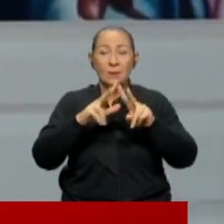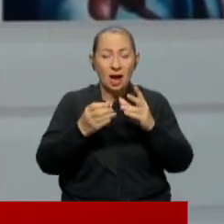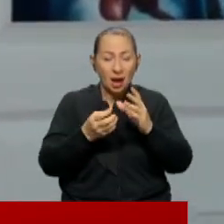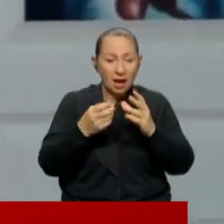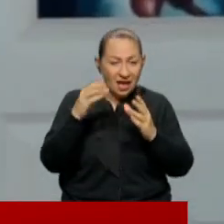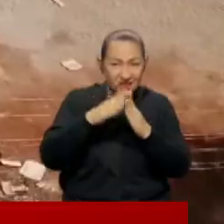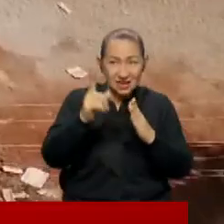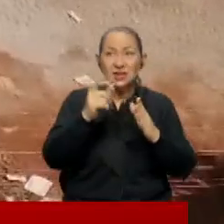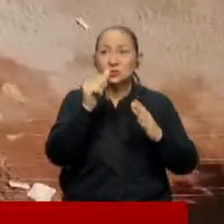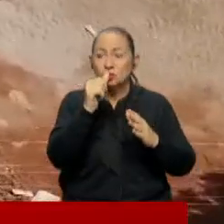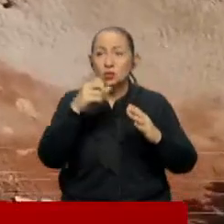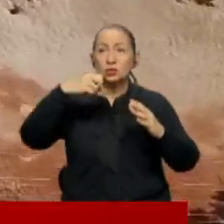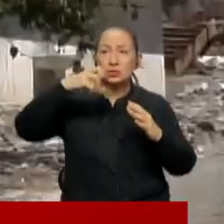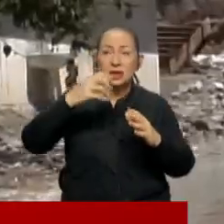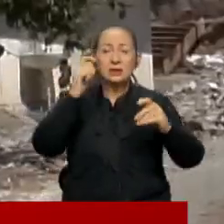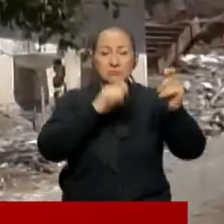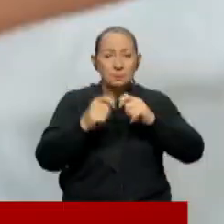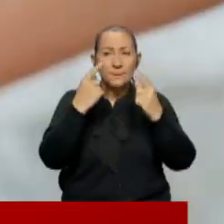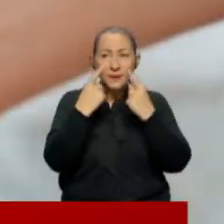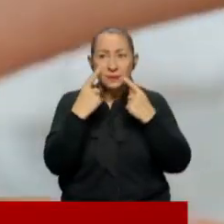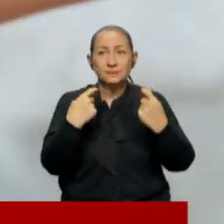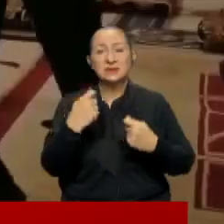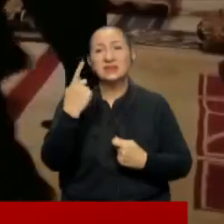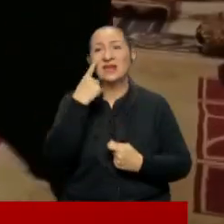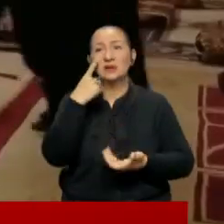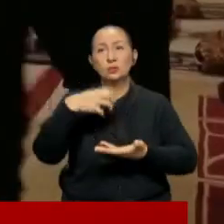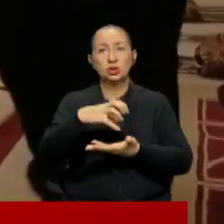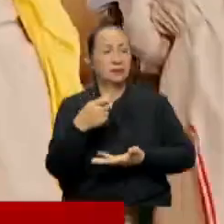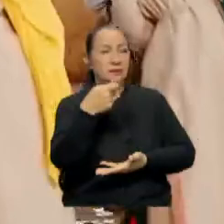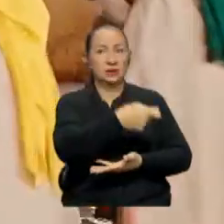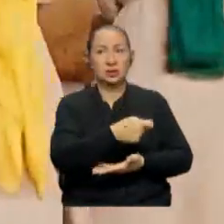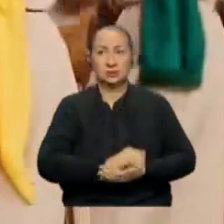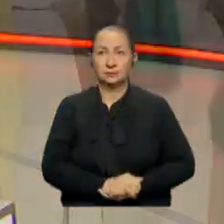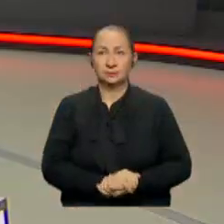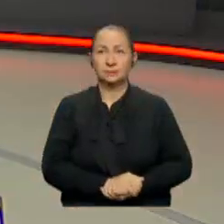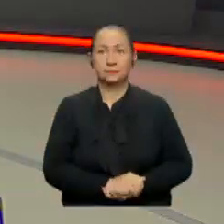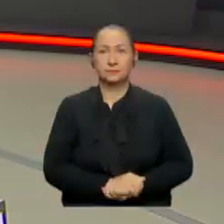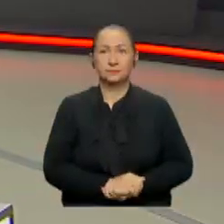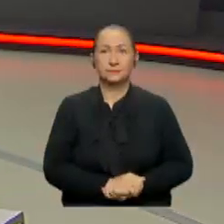içme ve kullanma suyu yapım onarım bakım giderleri Devlet bütçesinden karşılanacak